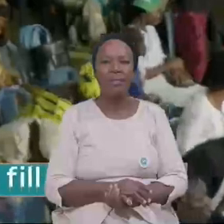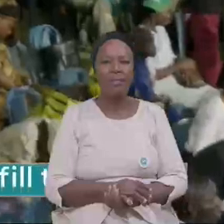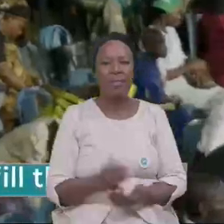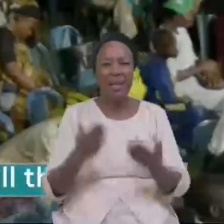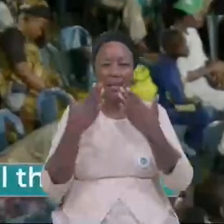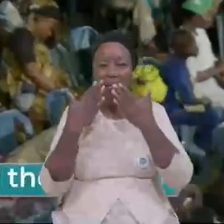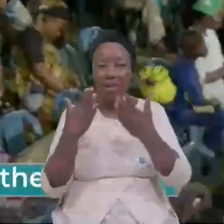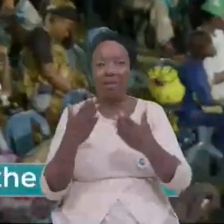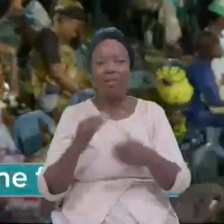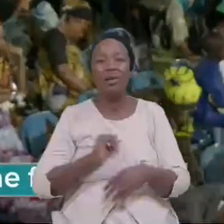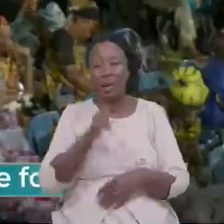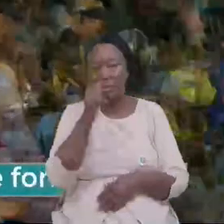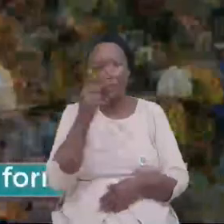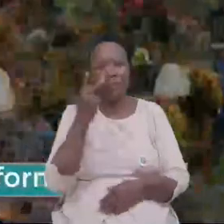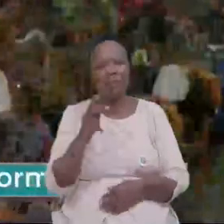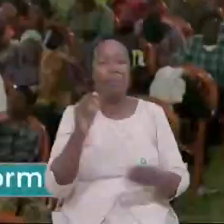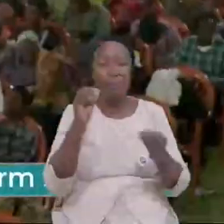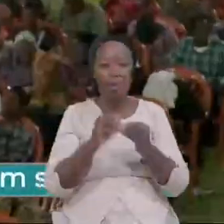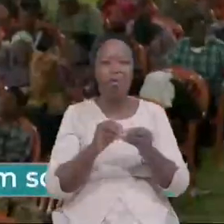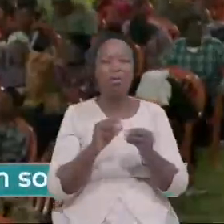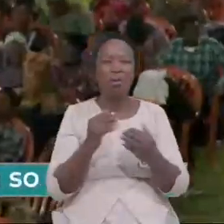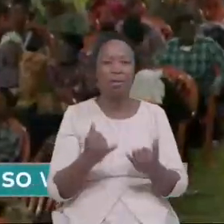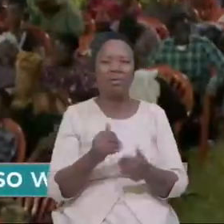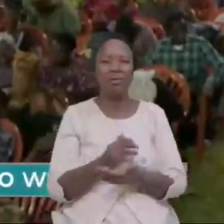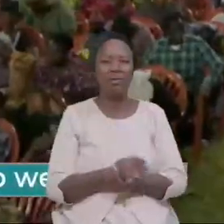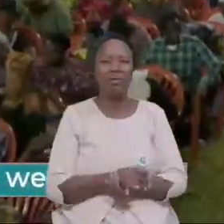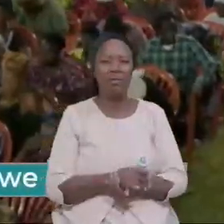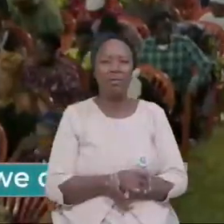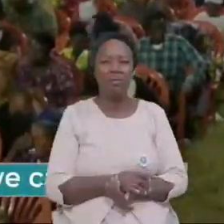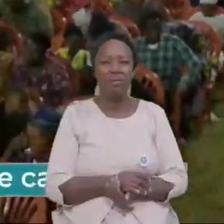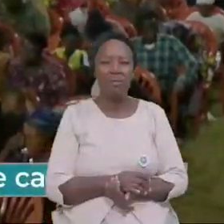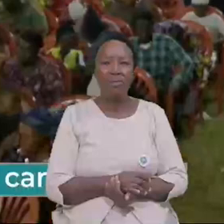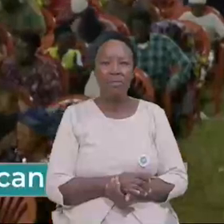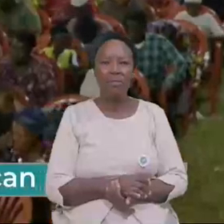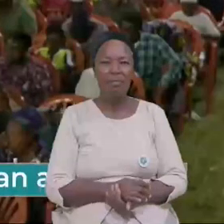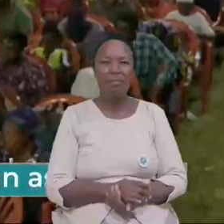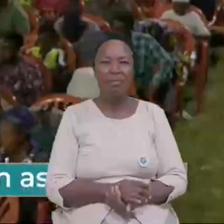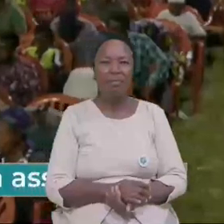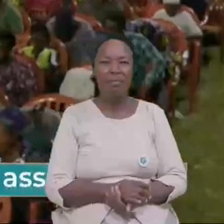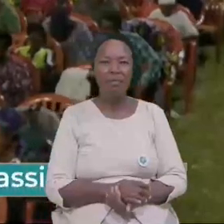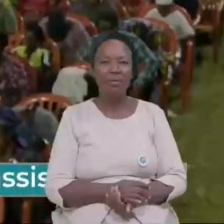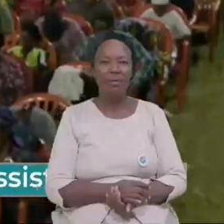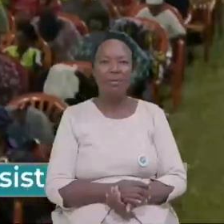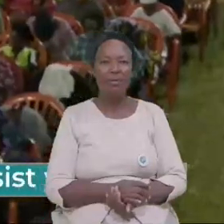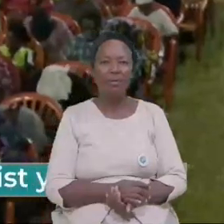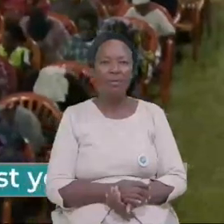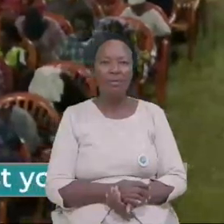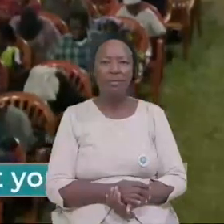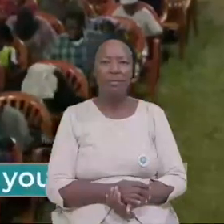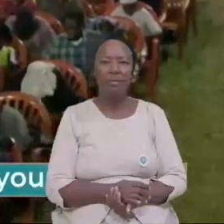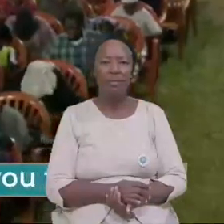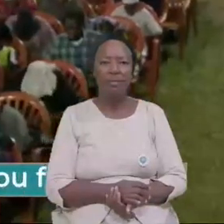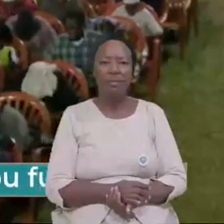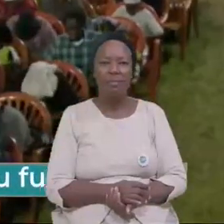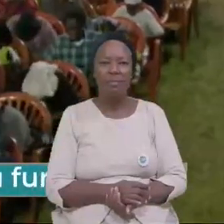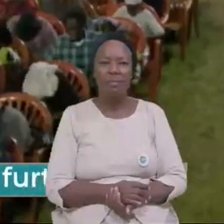Alors, dans nos différentes nations, dans nos états, dans nos régions, occupons-nous rapidement donc de ceux qui ont levé leurs